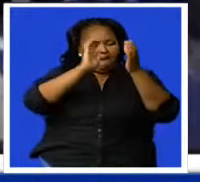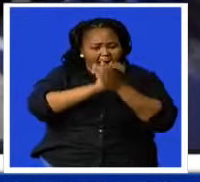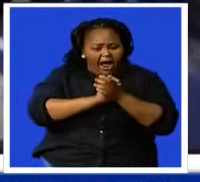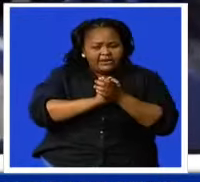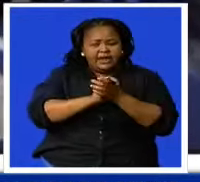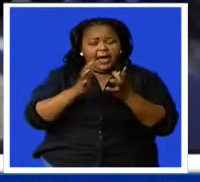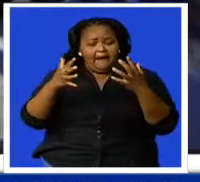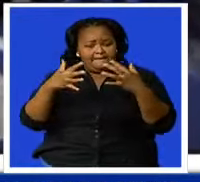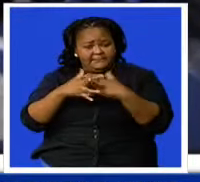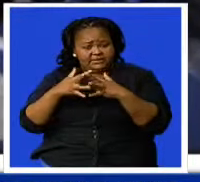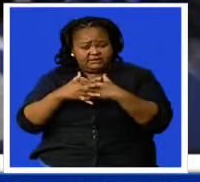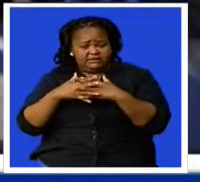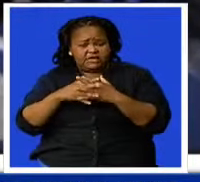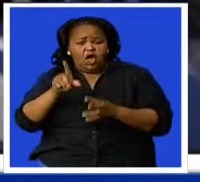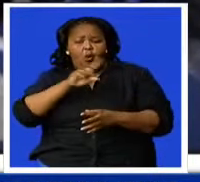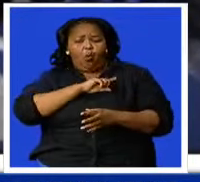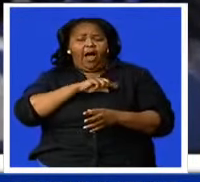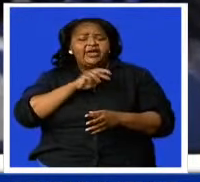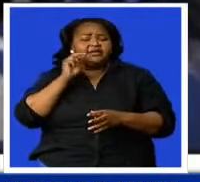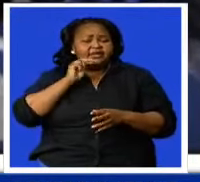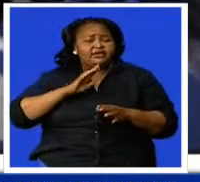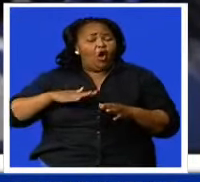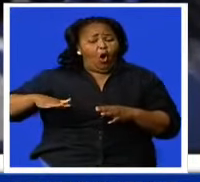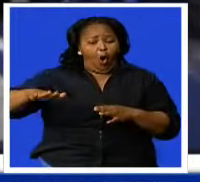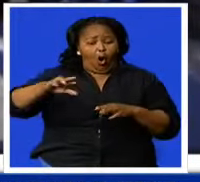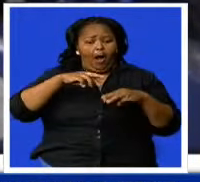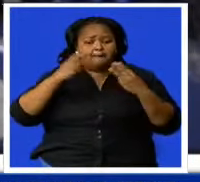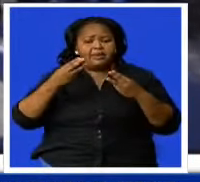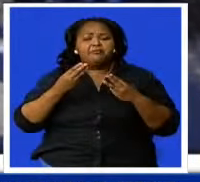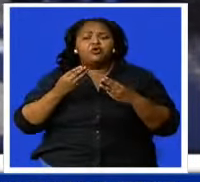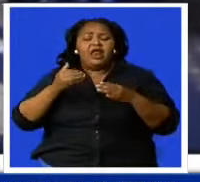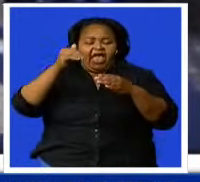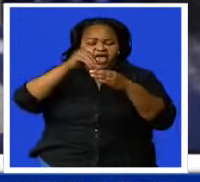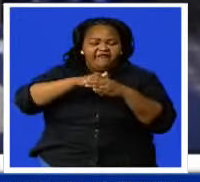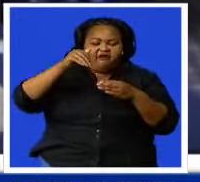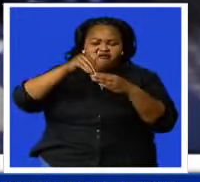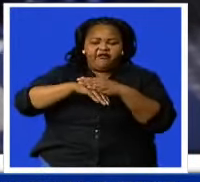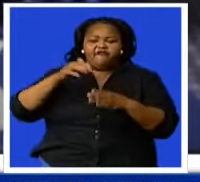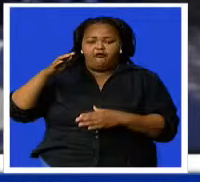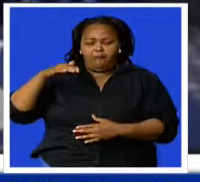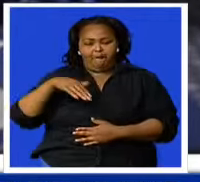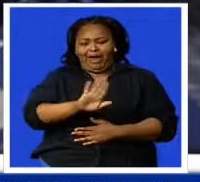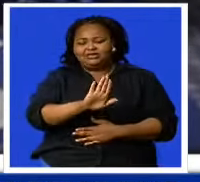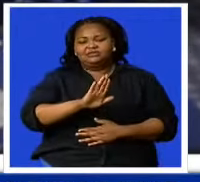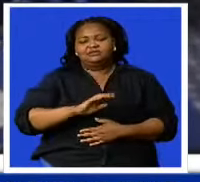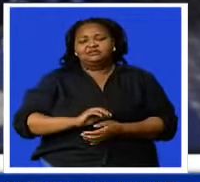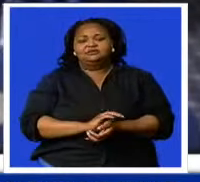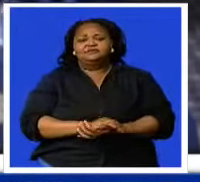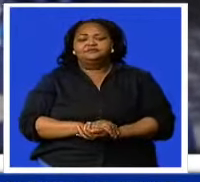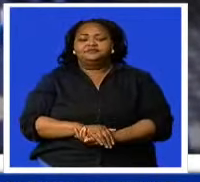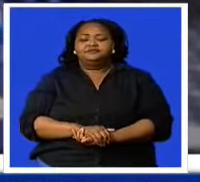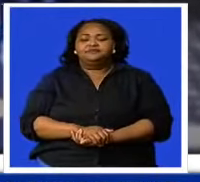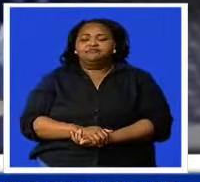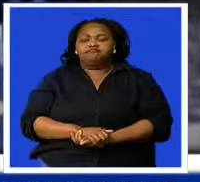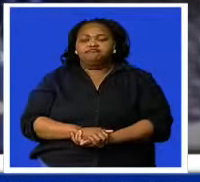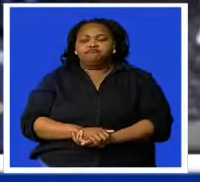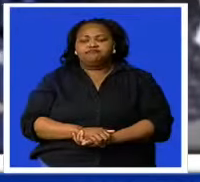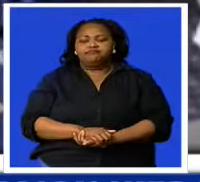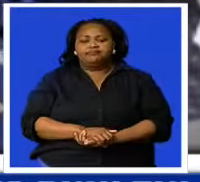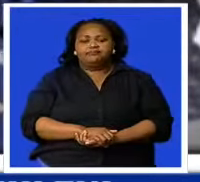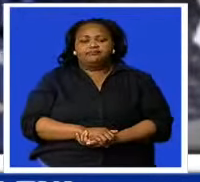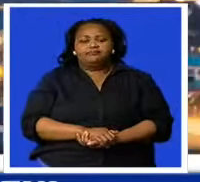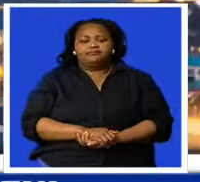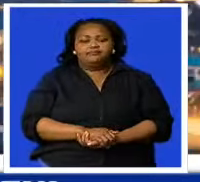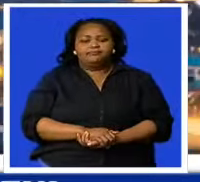ngobe udzinga sonke sive semaSwati. Tindzabeni kubika temalanga endlamini nginamzumkhonda kamanzini.